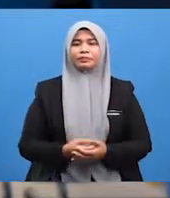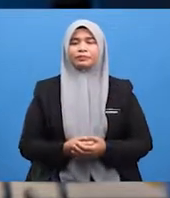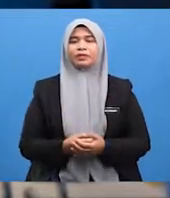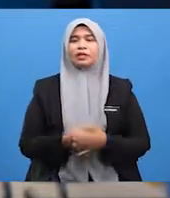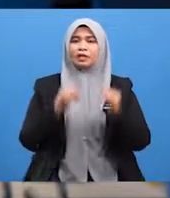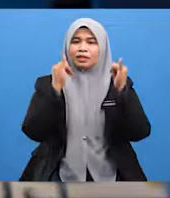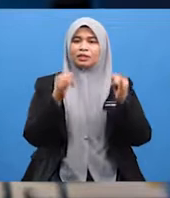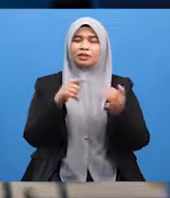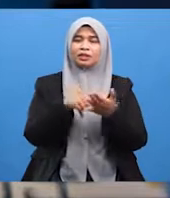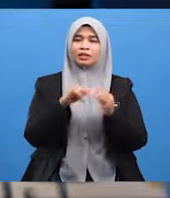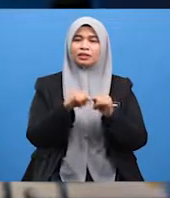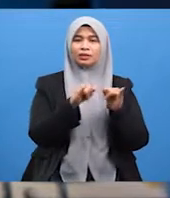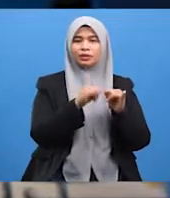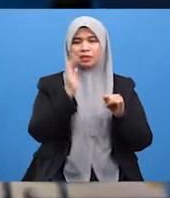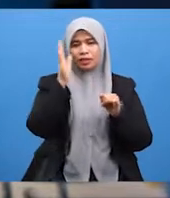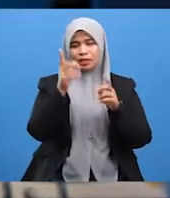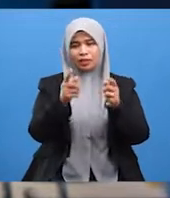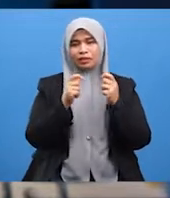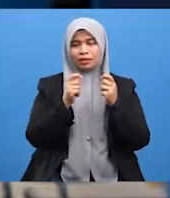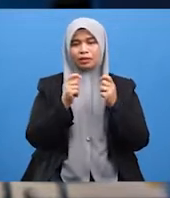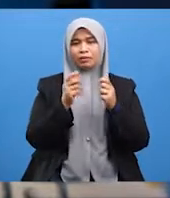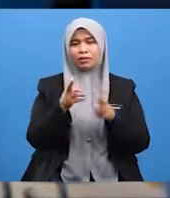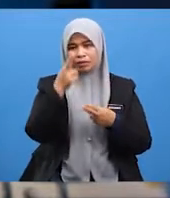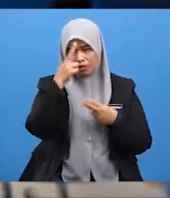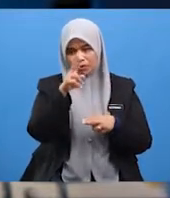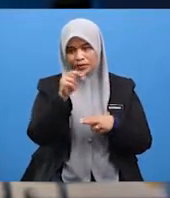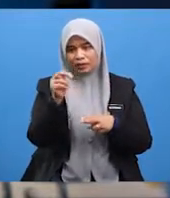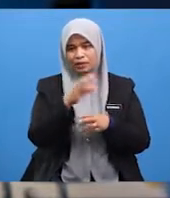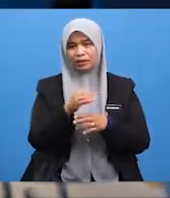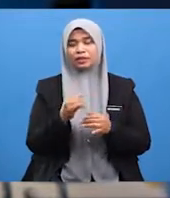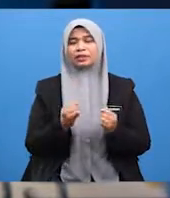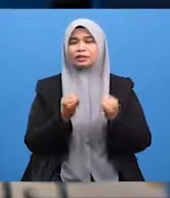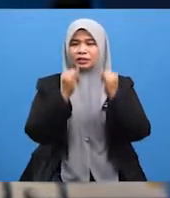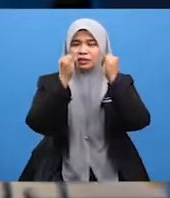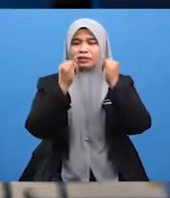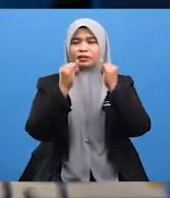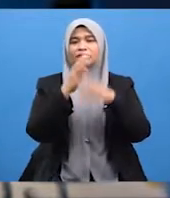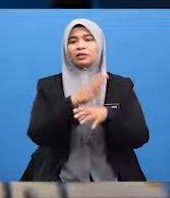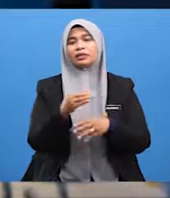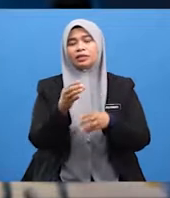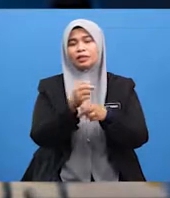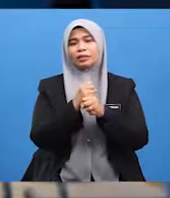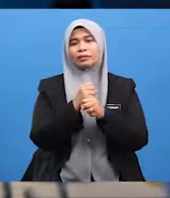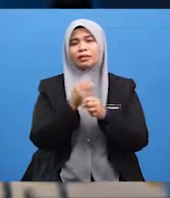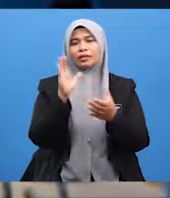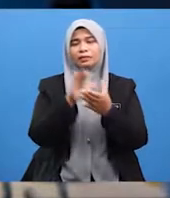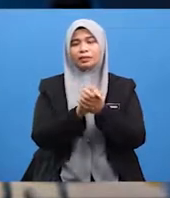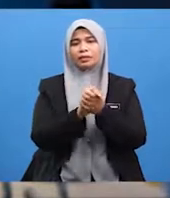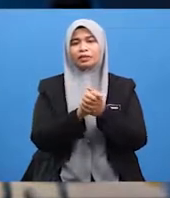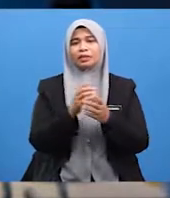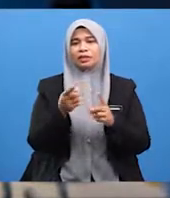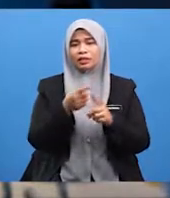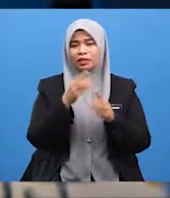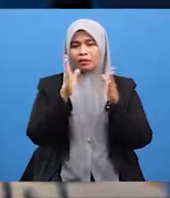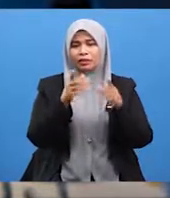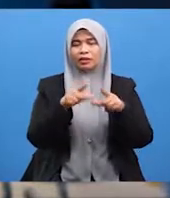Insan ini juga akan menerima penghormatan dan sanjungan serta mendapat kepercayaan daripada orang